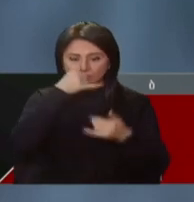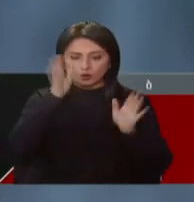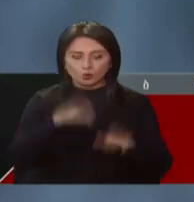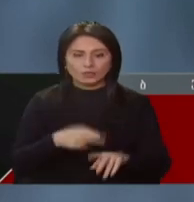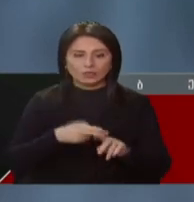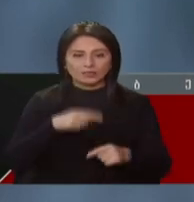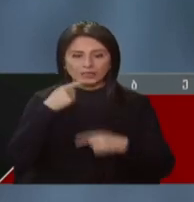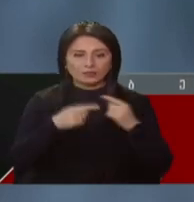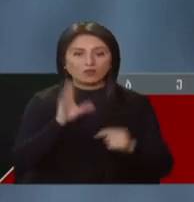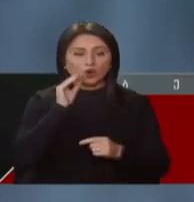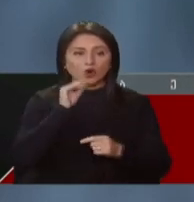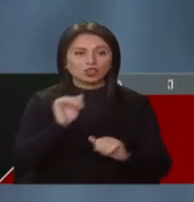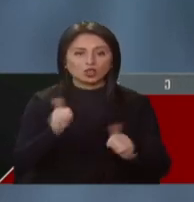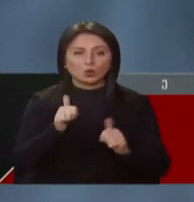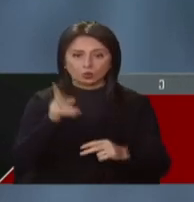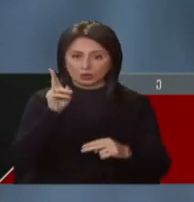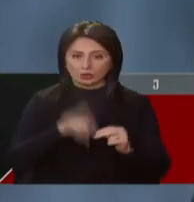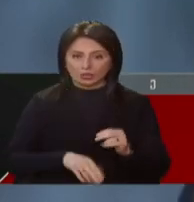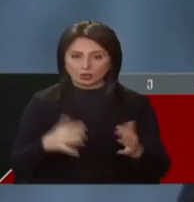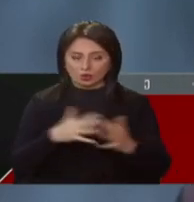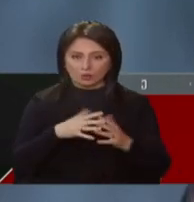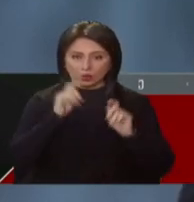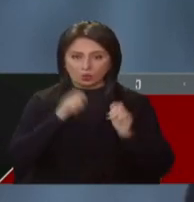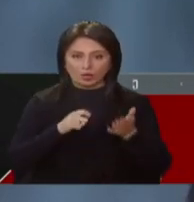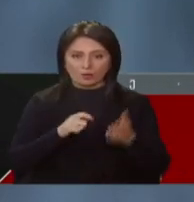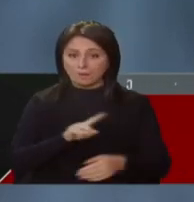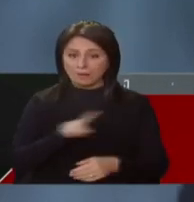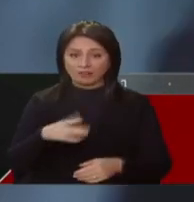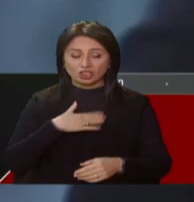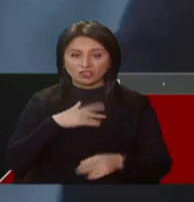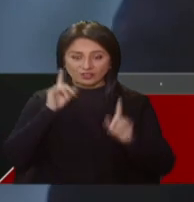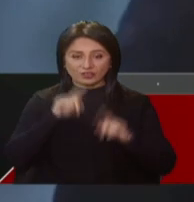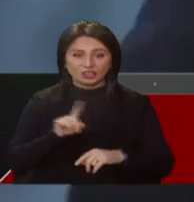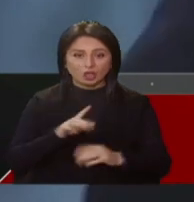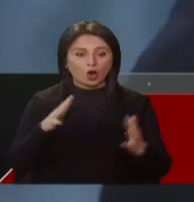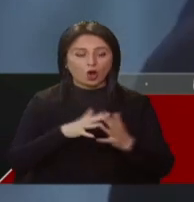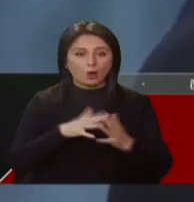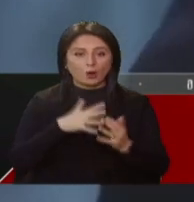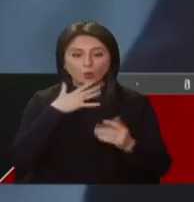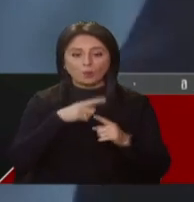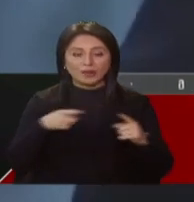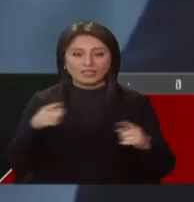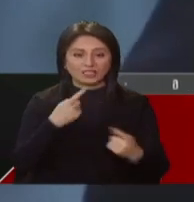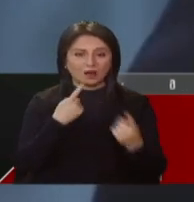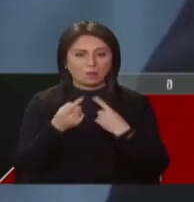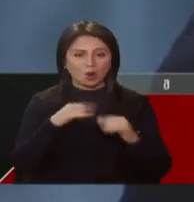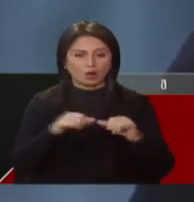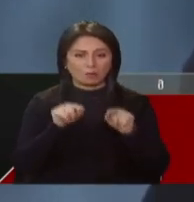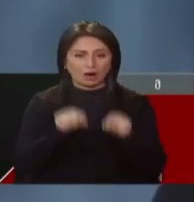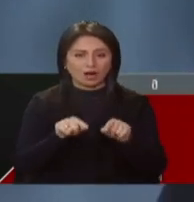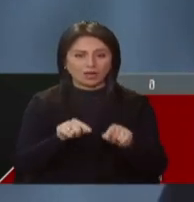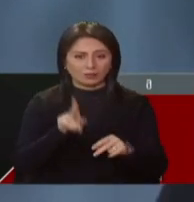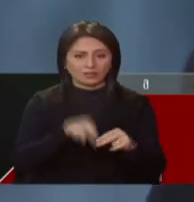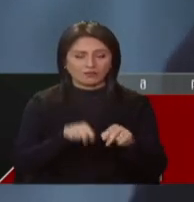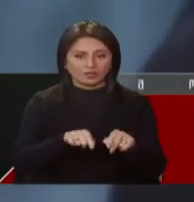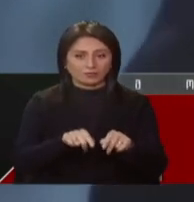შეუძლებელია იმის თქმა, როდის და როგორ დასრულდება ომი უკრაინაში, მაგრამ ჩვენ ვიცით, რომ ომების უმეტესობა მოლაპარაკების მაგიდასთან